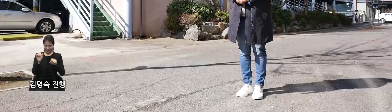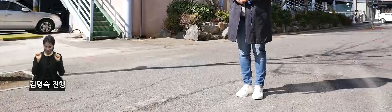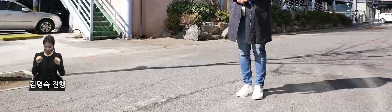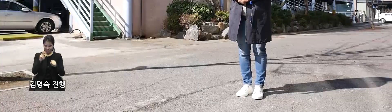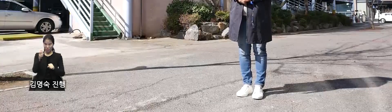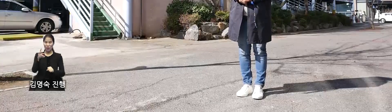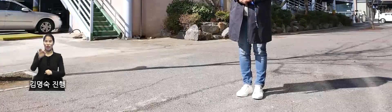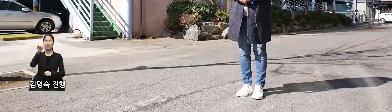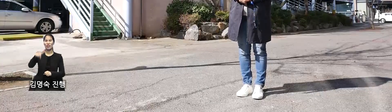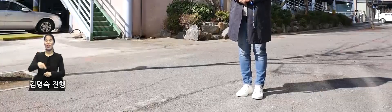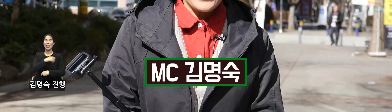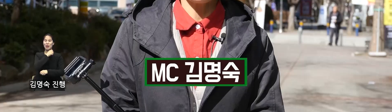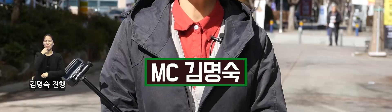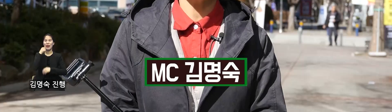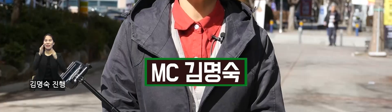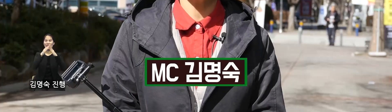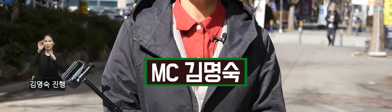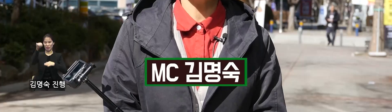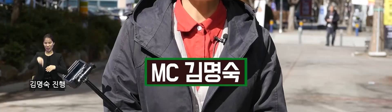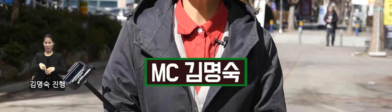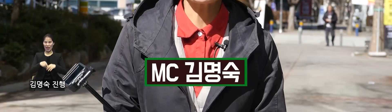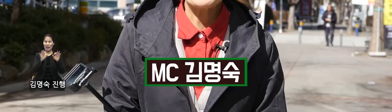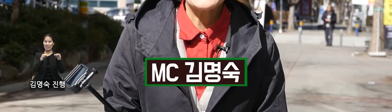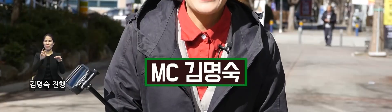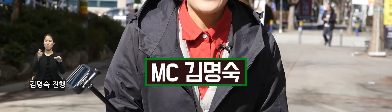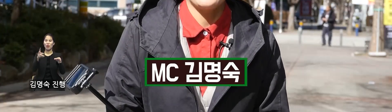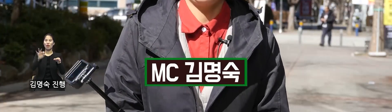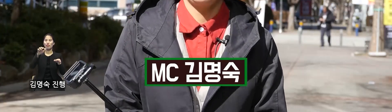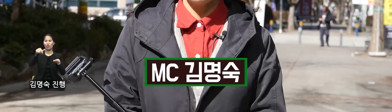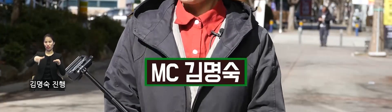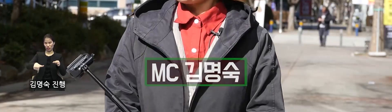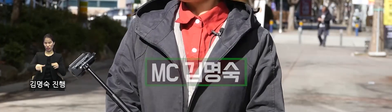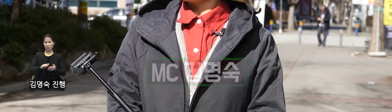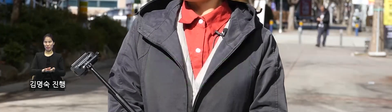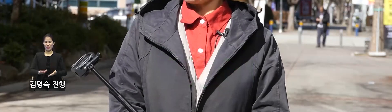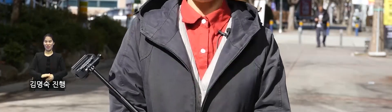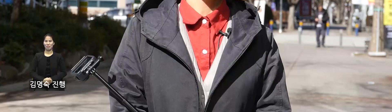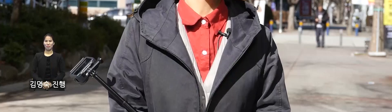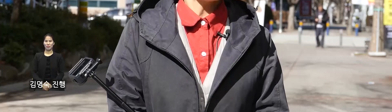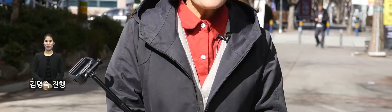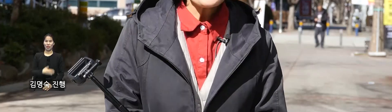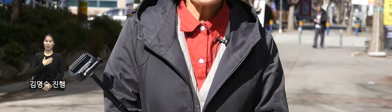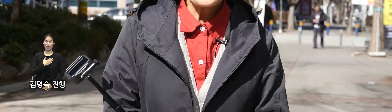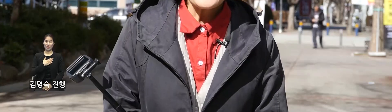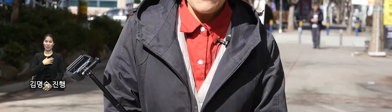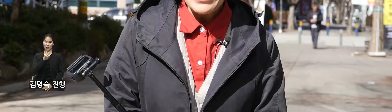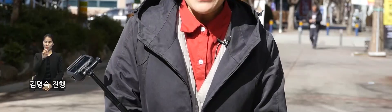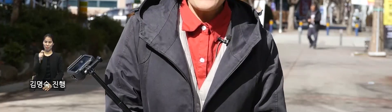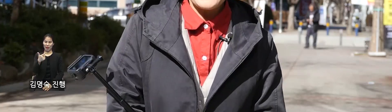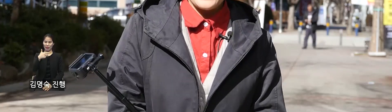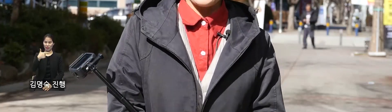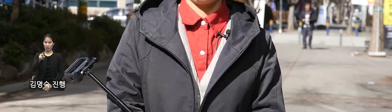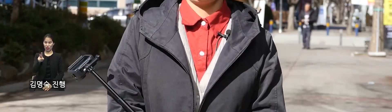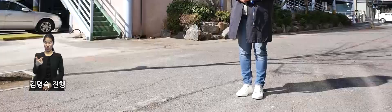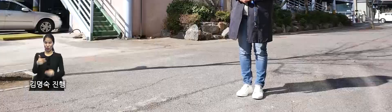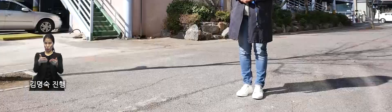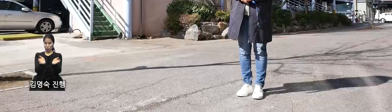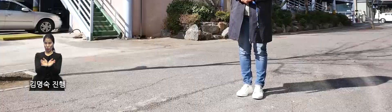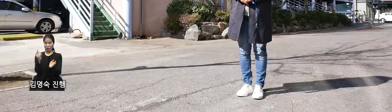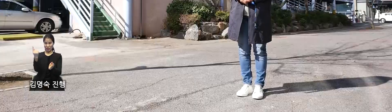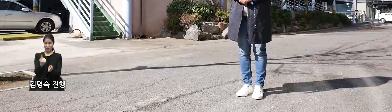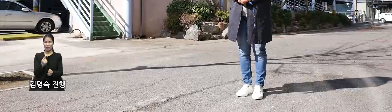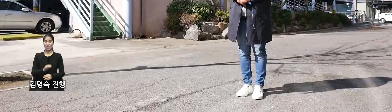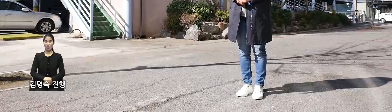영숙이의 맛집 천화 진행에 김명숙 입니다 저는 만 면 동에 나와 있습니다